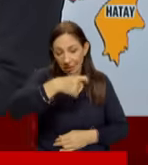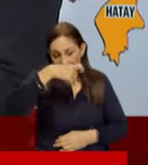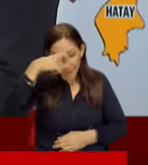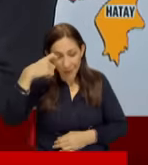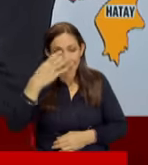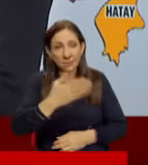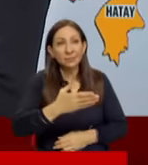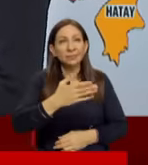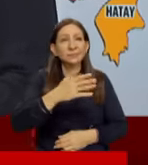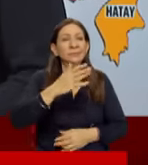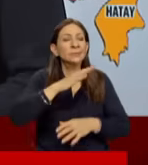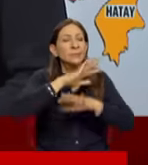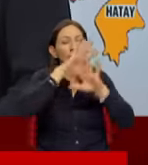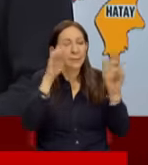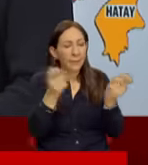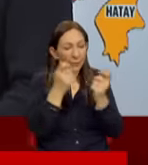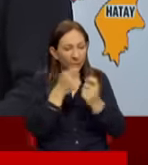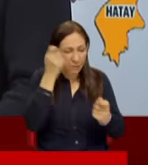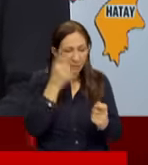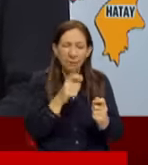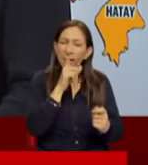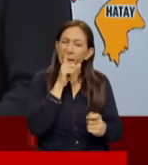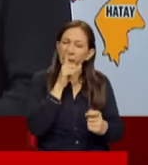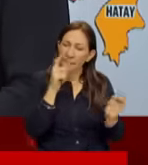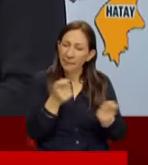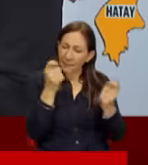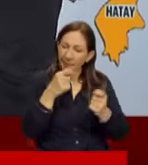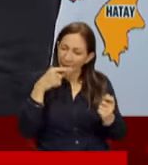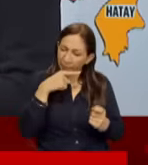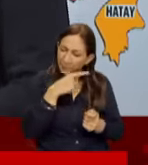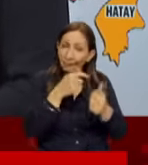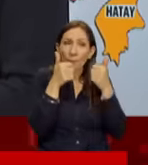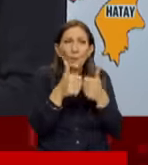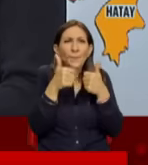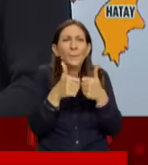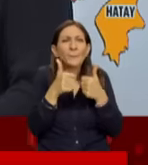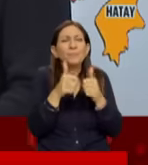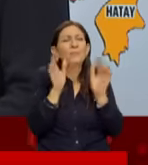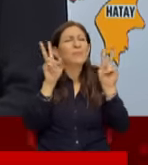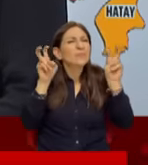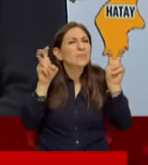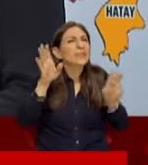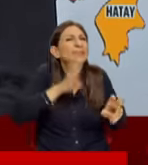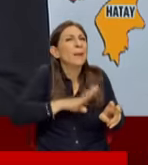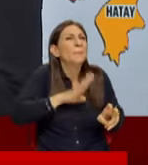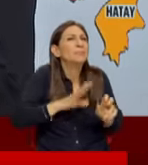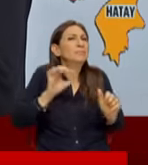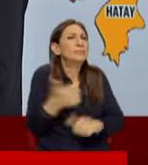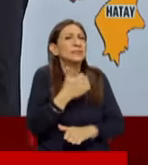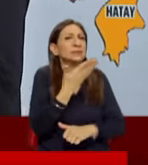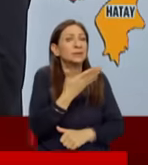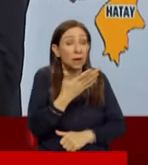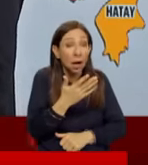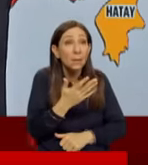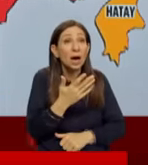emekçiler her türlü çalışma koşullarına razı geliyorlar. O kadar o anlamda tırnak içinde söylüyorum sabırlılar ki, ne zaman ne oluyor